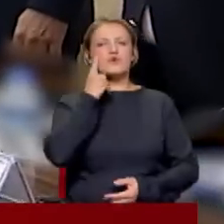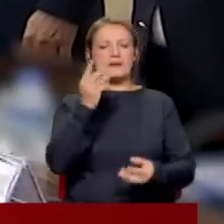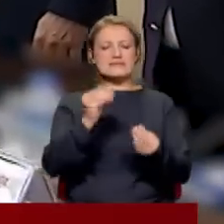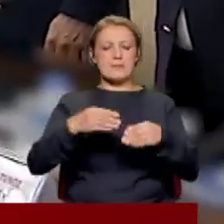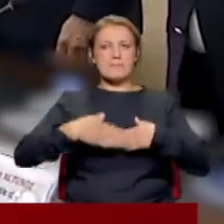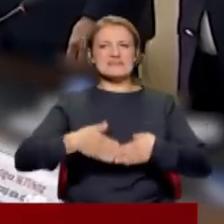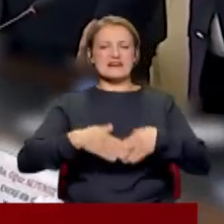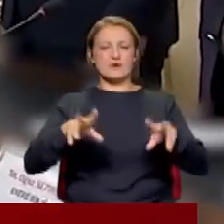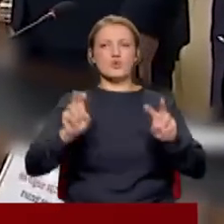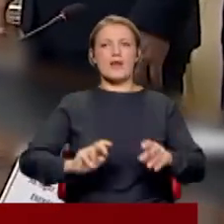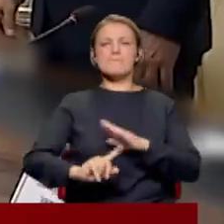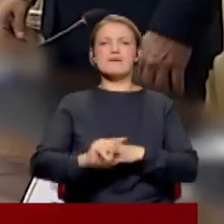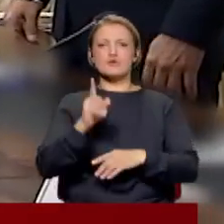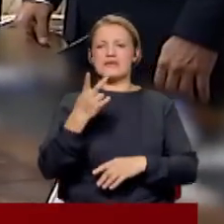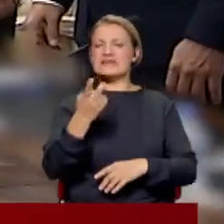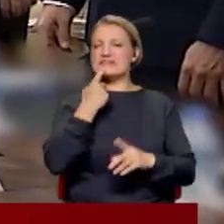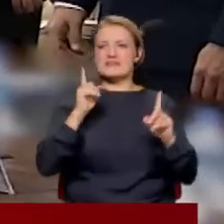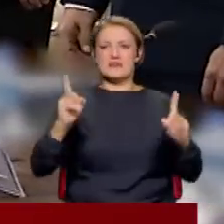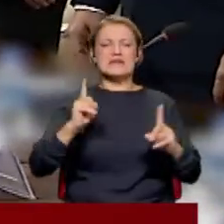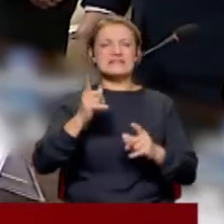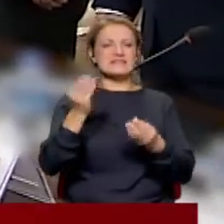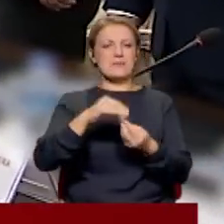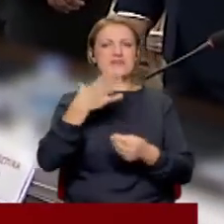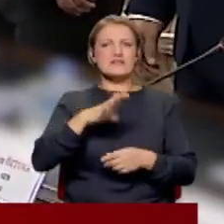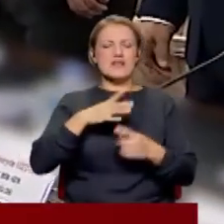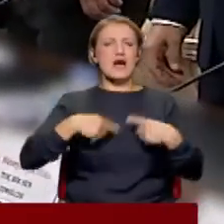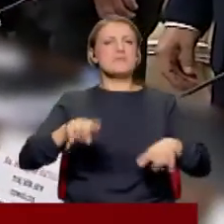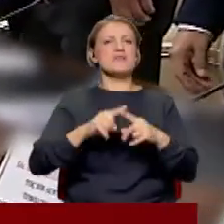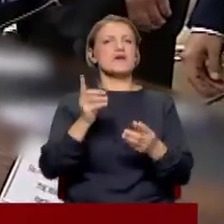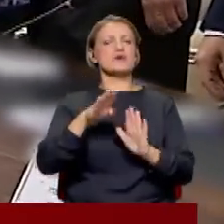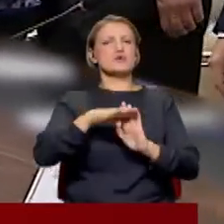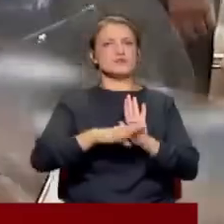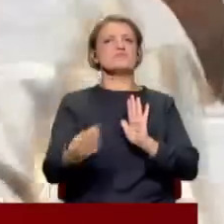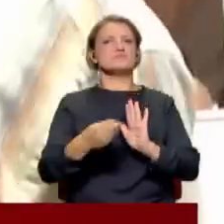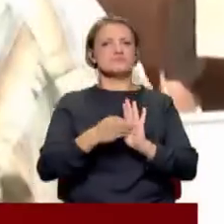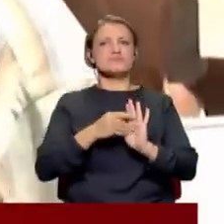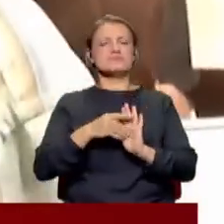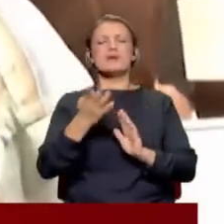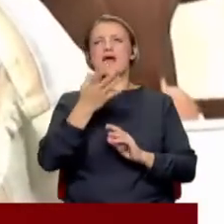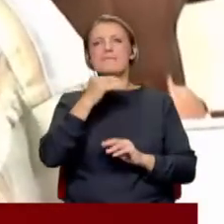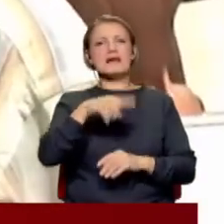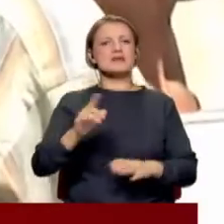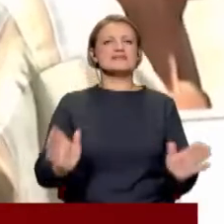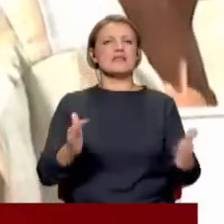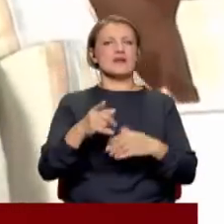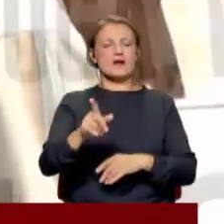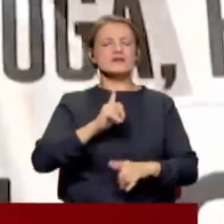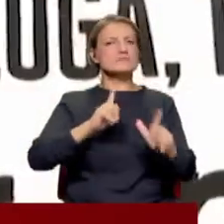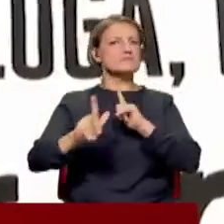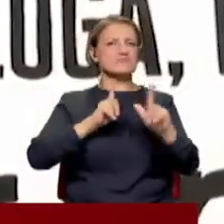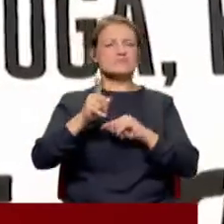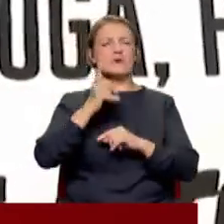zam pazarlığına oturan memurun 2 yıllık zam talebinin kabine gündeminde olması beklenirken, emeklilerin, sendikaların